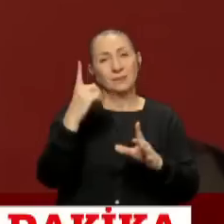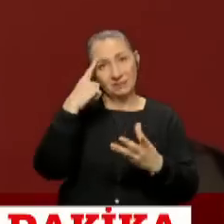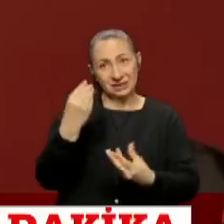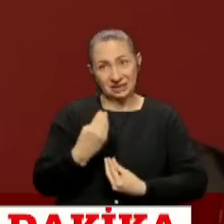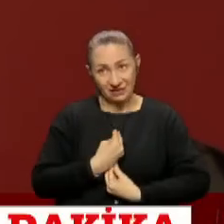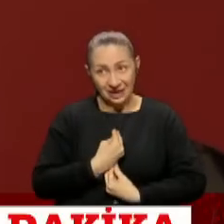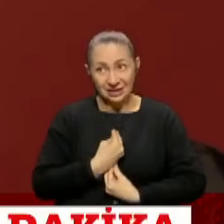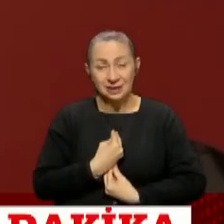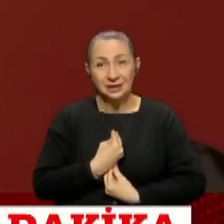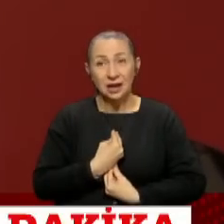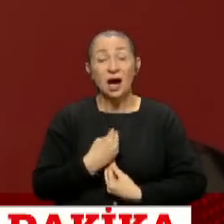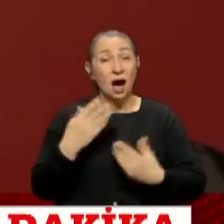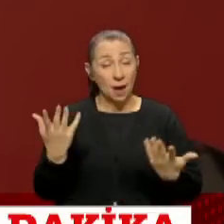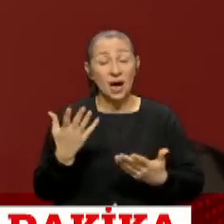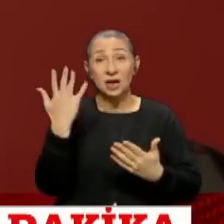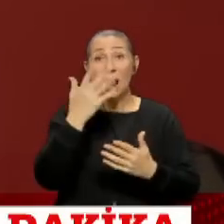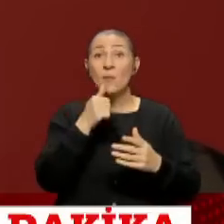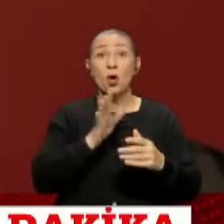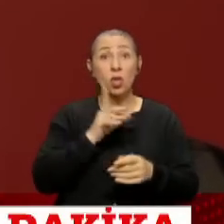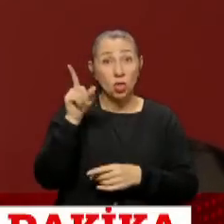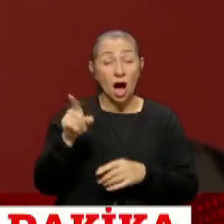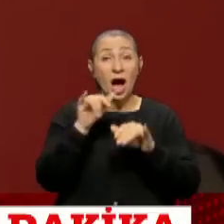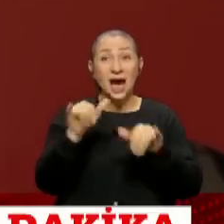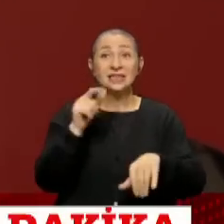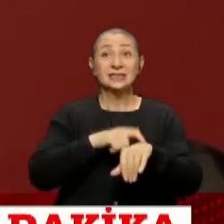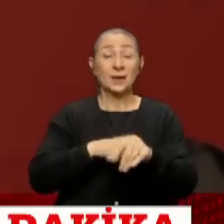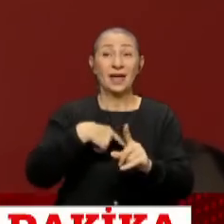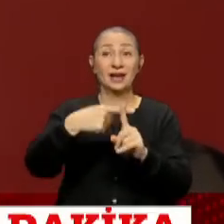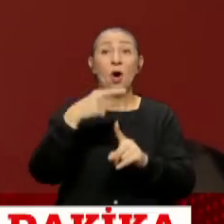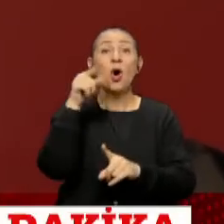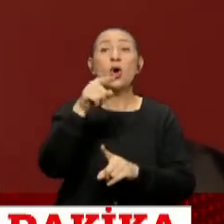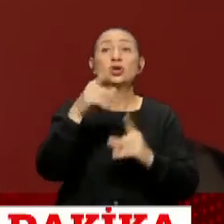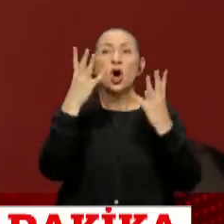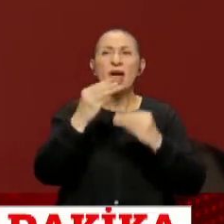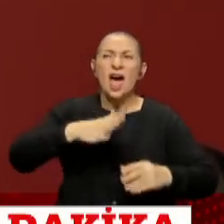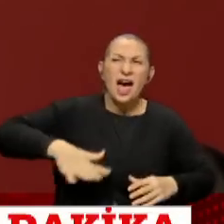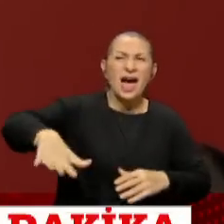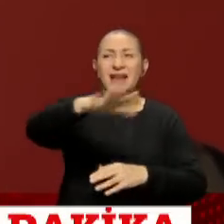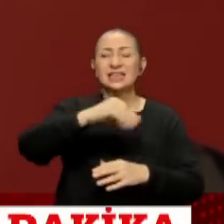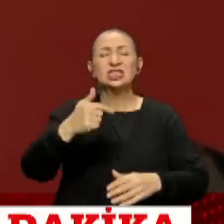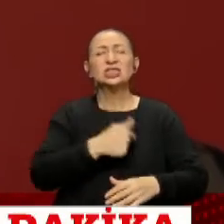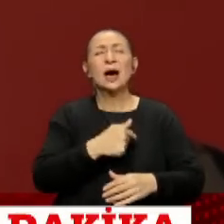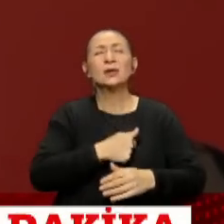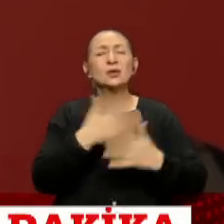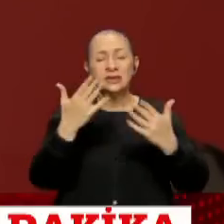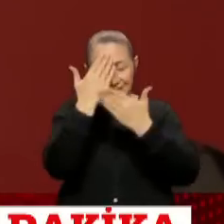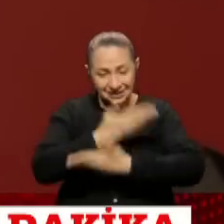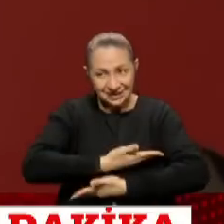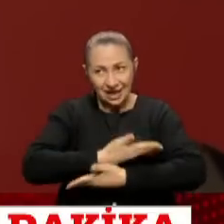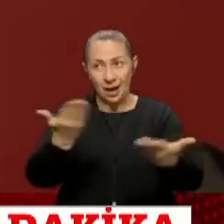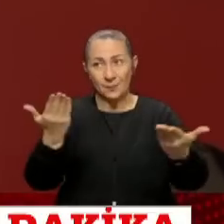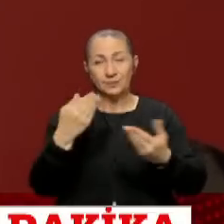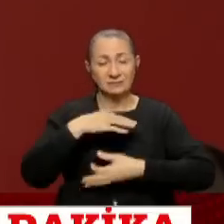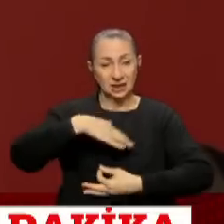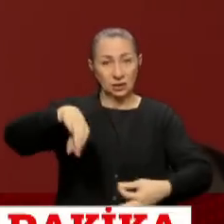katılamadıklarını dile getirdi. Ama Karamollaoğlu aynı zamanda ekledi. Orada bulunan herkese canı gönülden selamlarımı